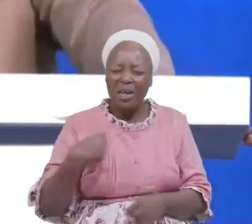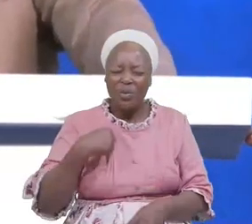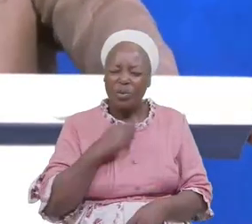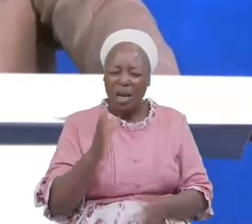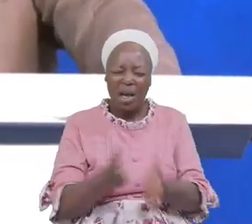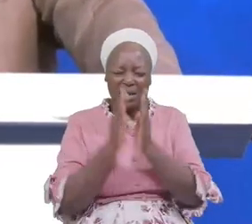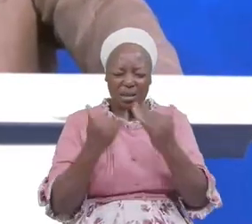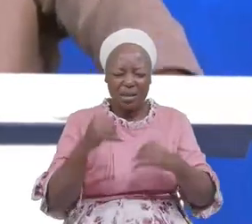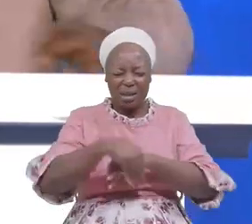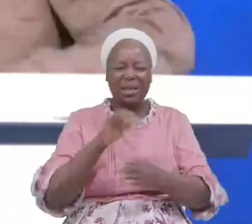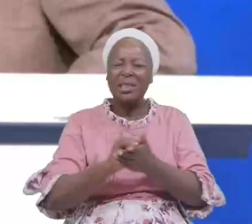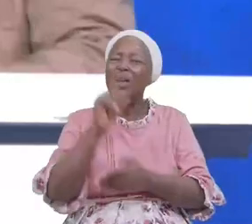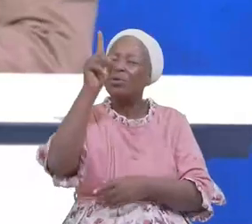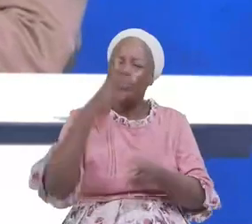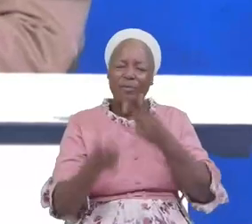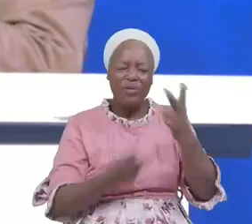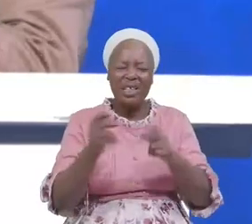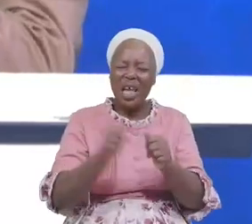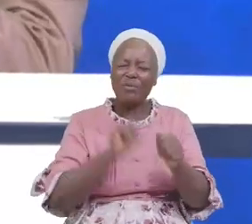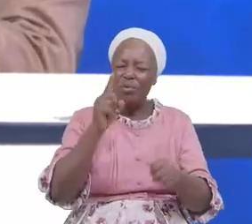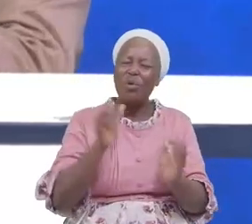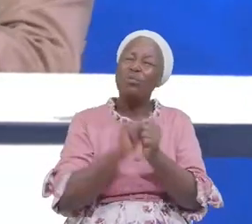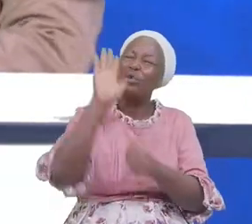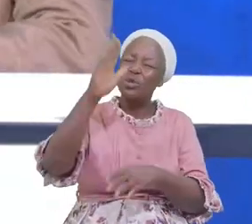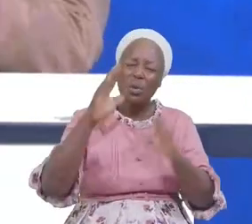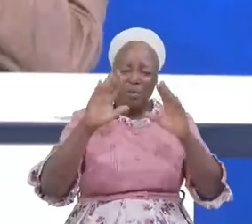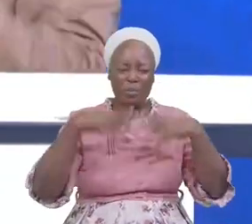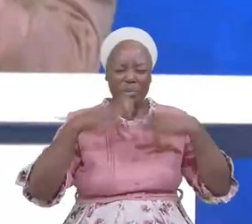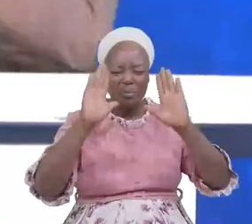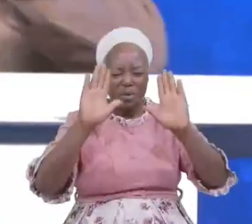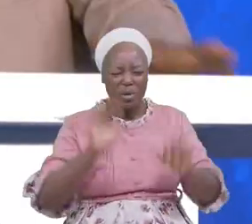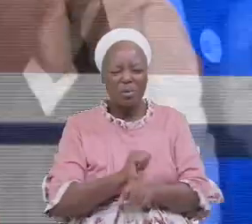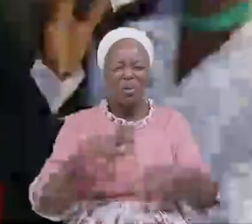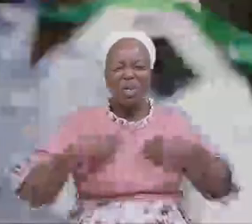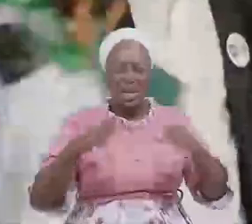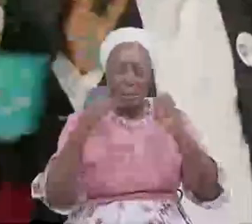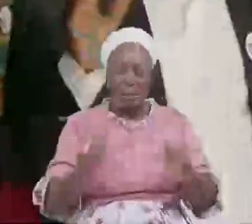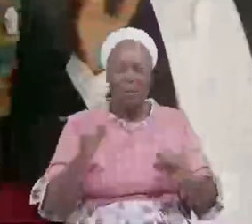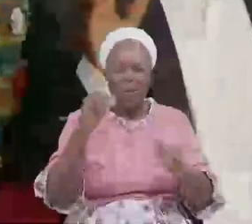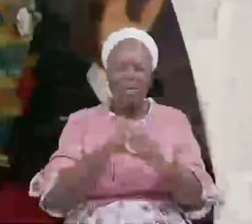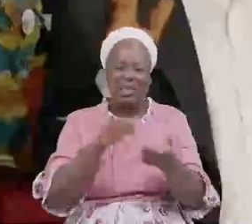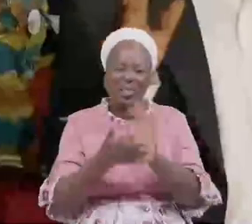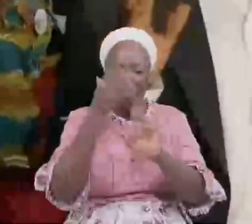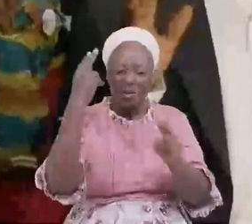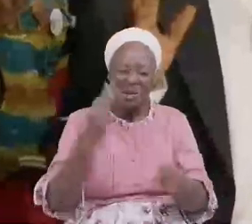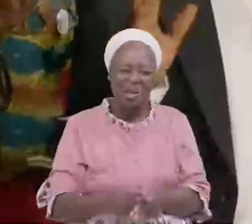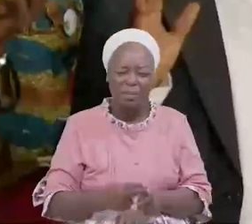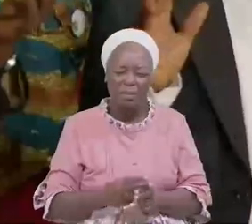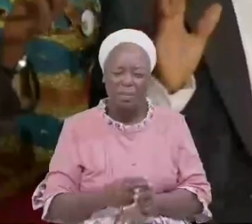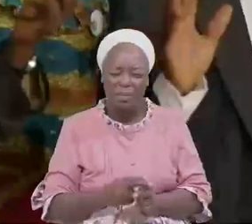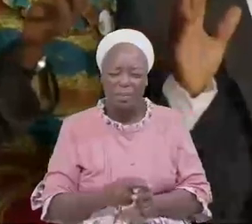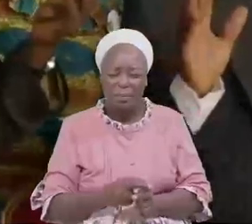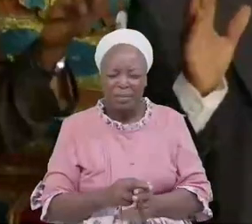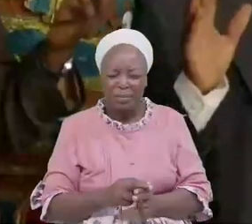Et nous demandons ce soir que tu visites chacun par ta puissance miraculeuse de guérison au nom de